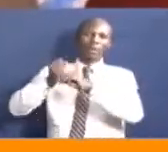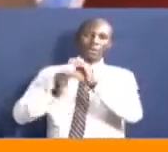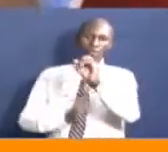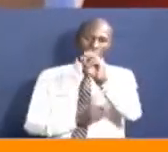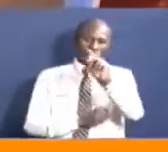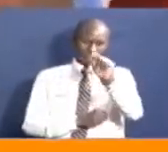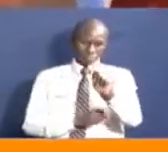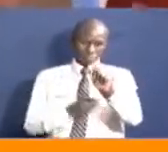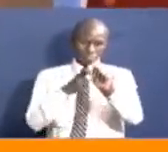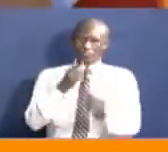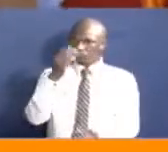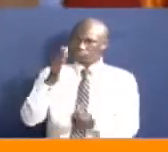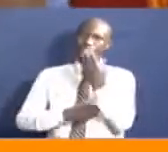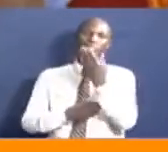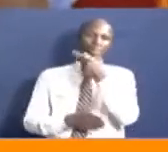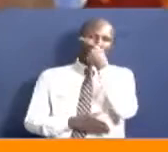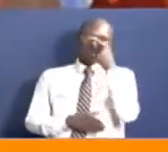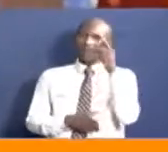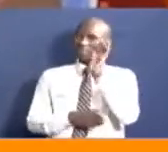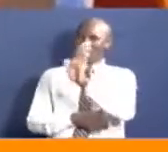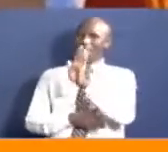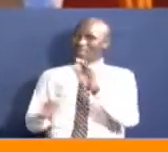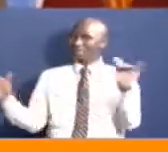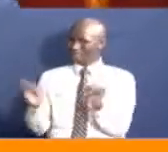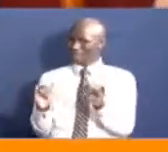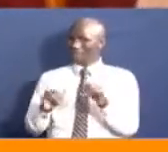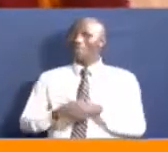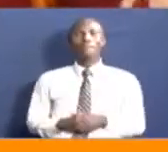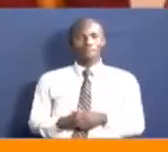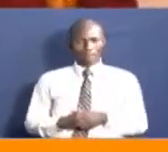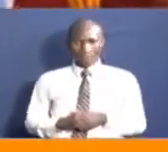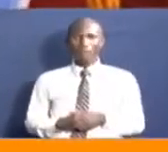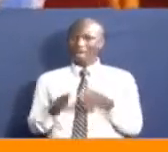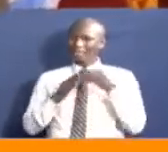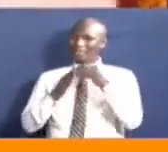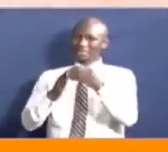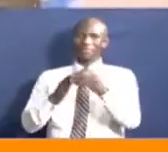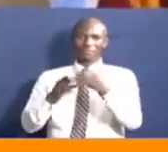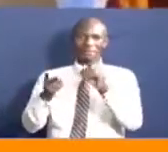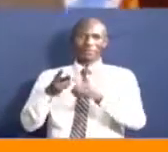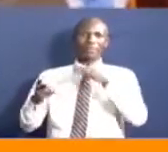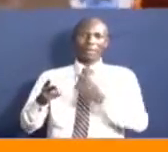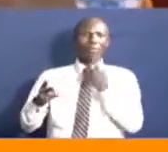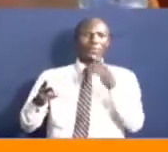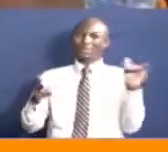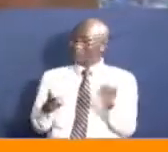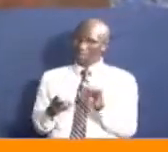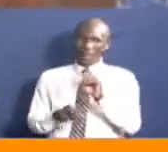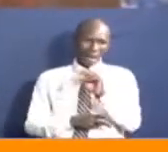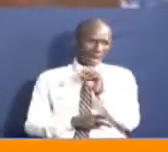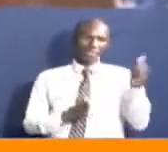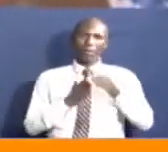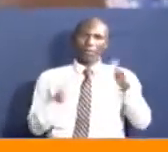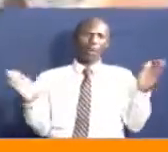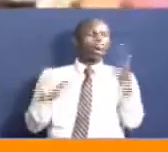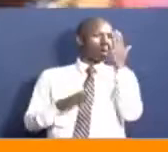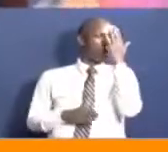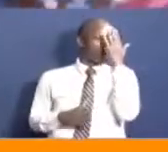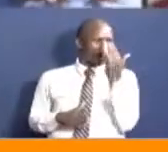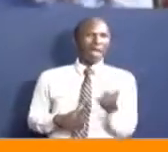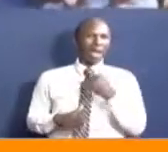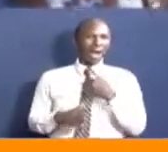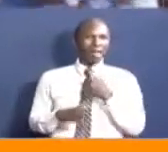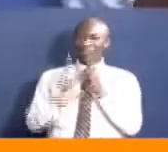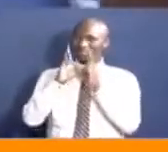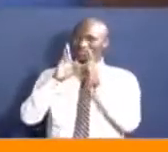yaoka ilo saviri mutongu wa chama chawe pa Dr. Steven Kalonzo wa Musioka mutongu wa chama cha Kanu Gideon Mwikate wa Angi ni kwethi wa yeni yoyo